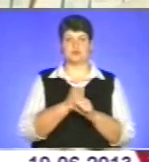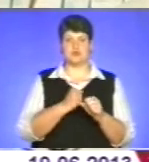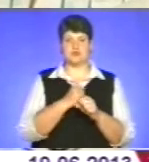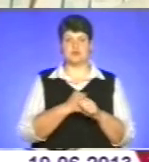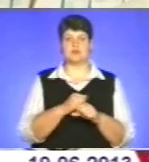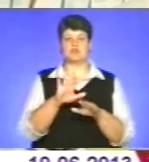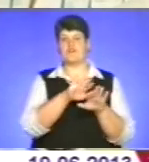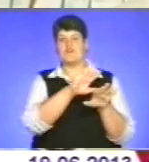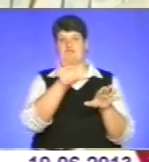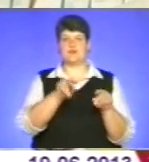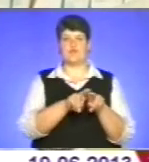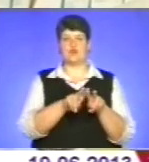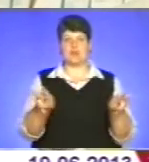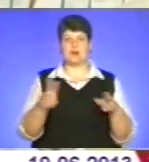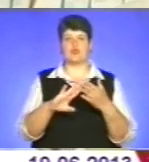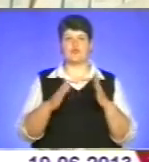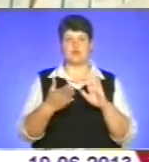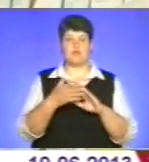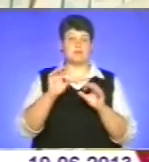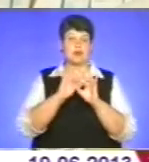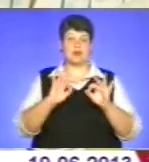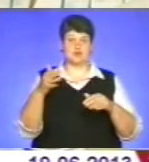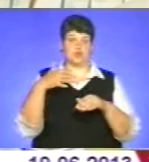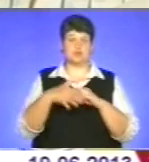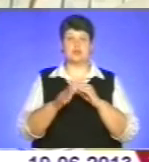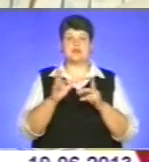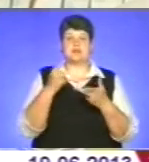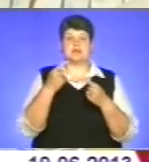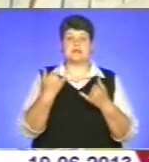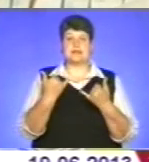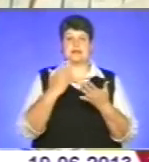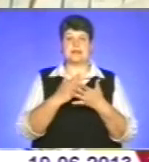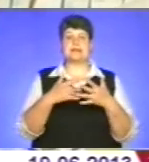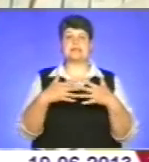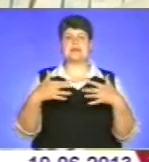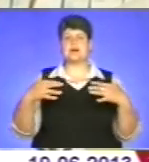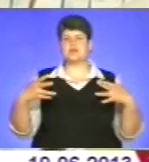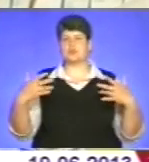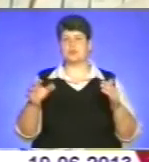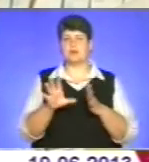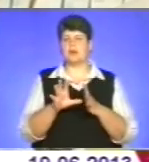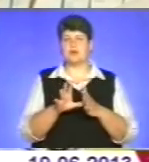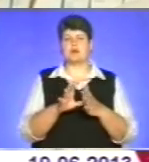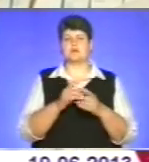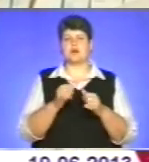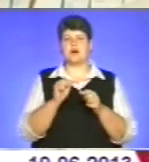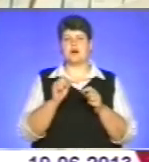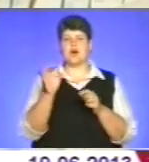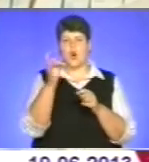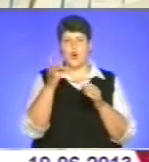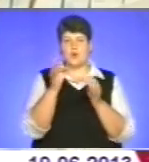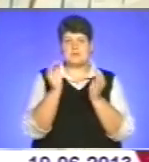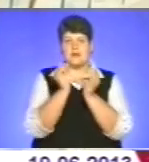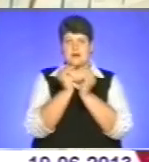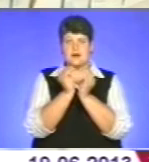в рівних умовах, тому що ви ж прекрасно розумієте, що зараз є засоби, скажімо, які за розмірами зовсім невеликі,